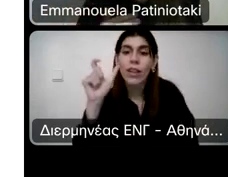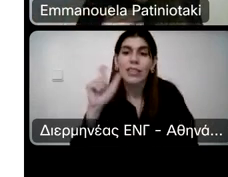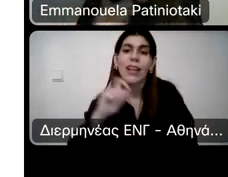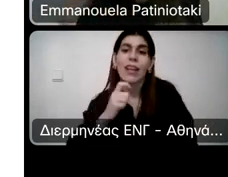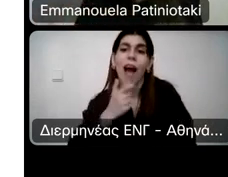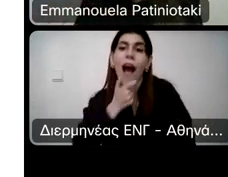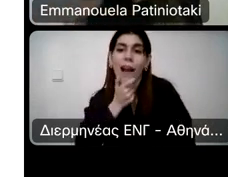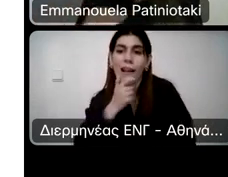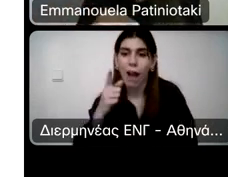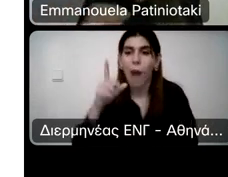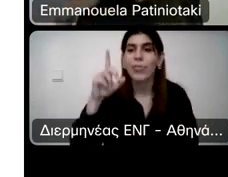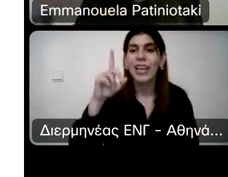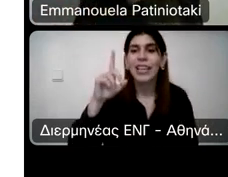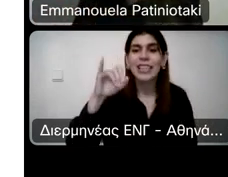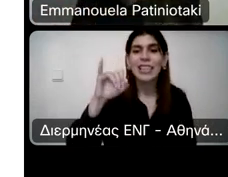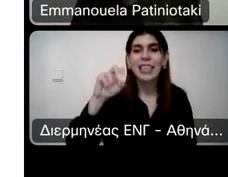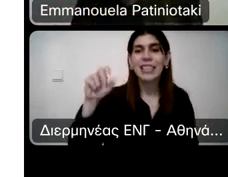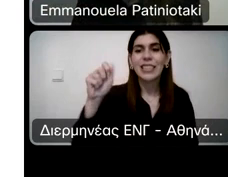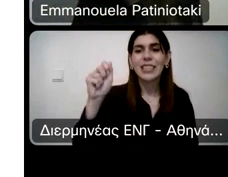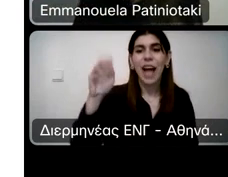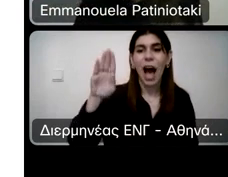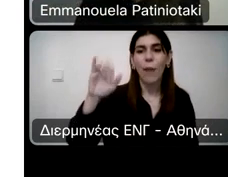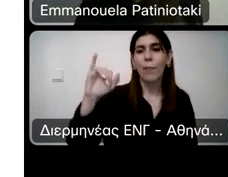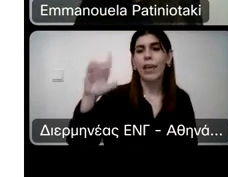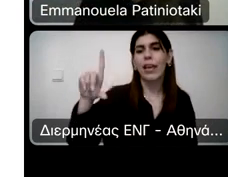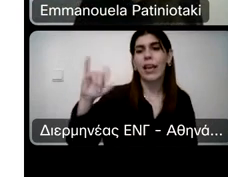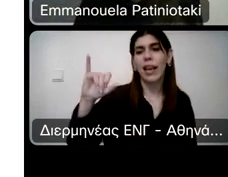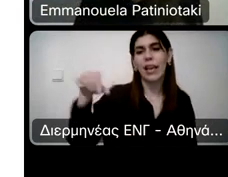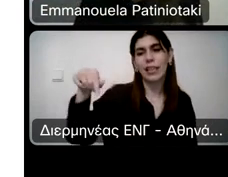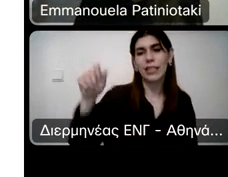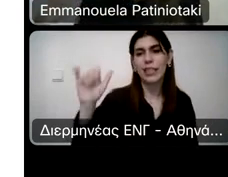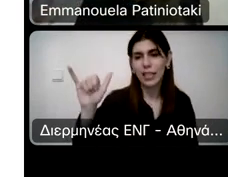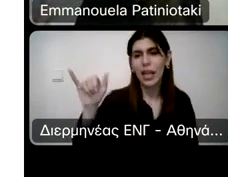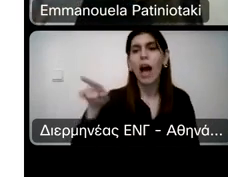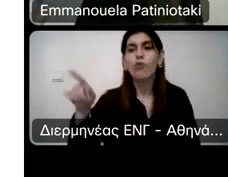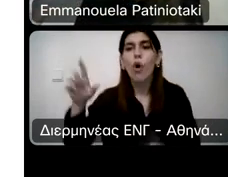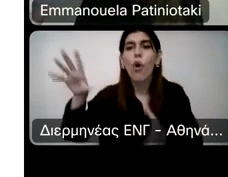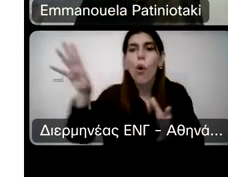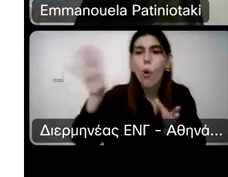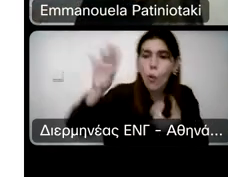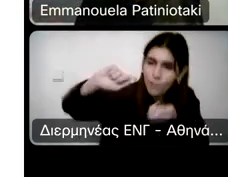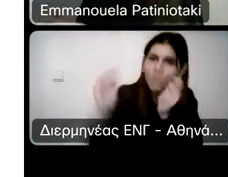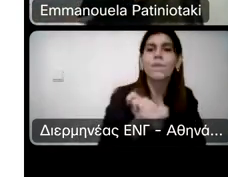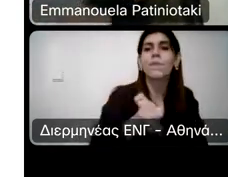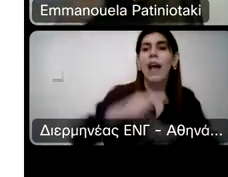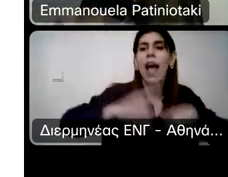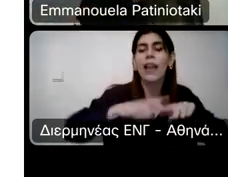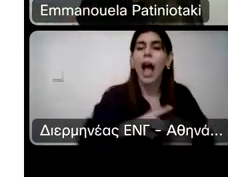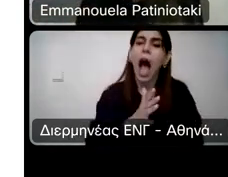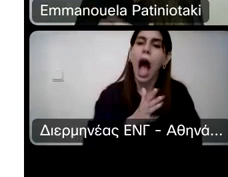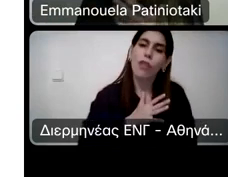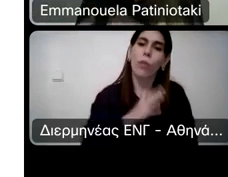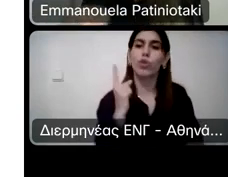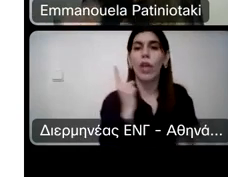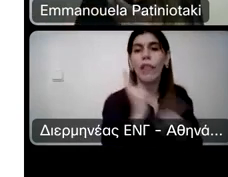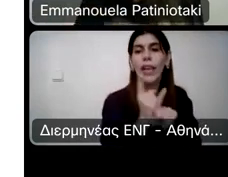or disabled, ως άνθρωπος με ειδικές ανάγκες. Και εκεί ήταν που θεώρησα ότι πρέπει να αλλάξει